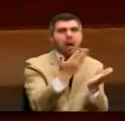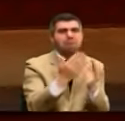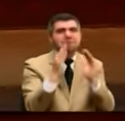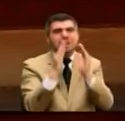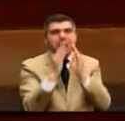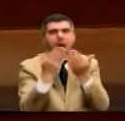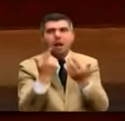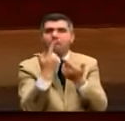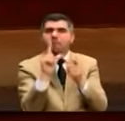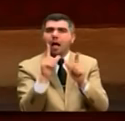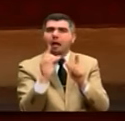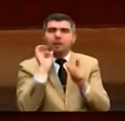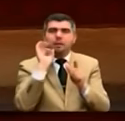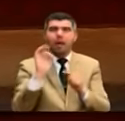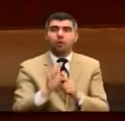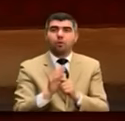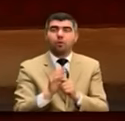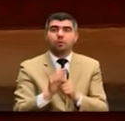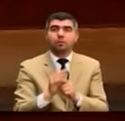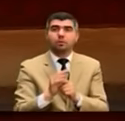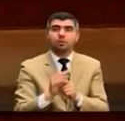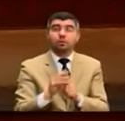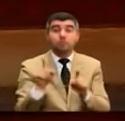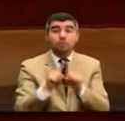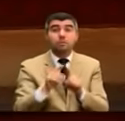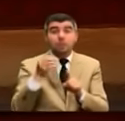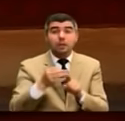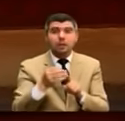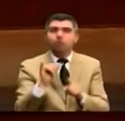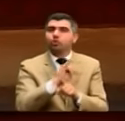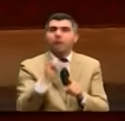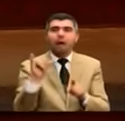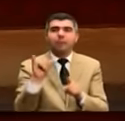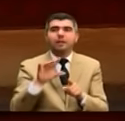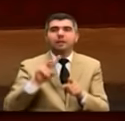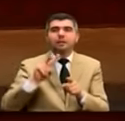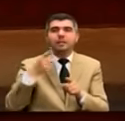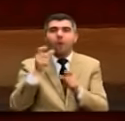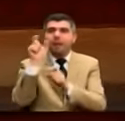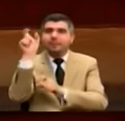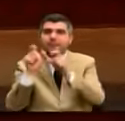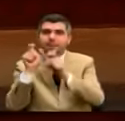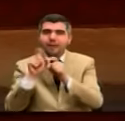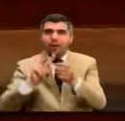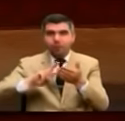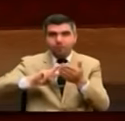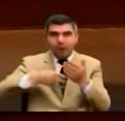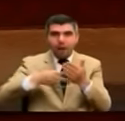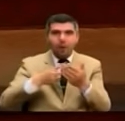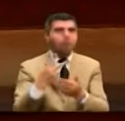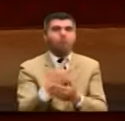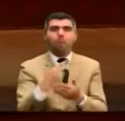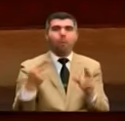أي مكان آمن، هذا إذا تم هذا الإجراء يستحيل أن يكون هناك أي عمل من شأنه